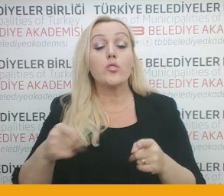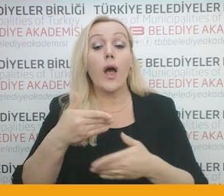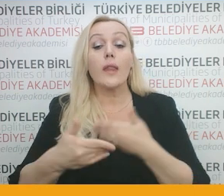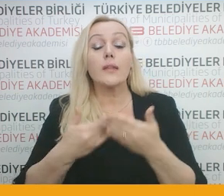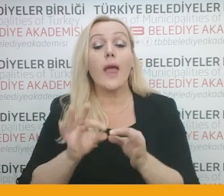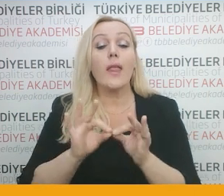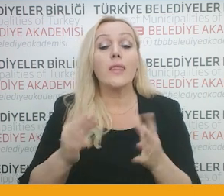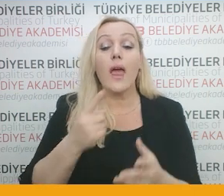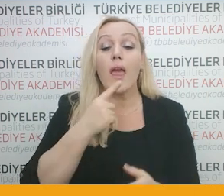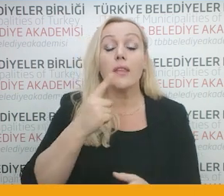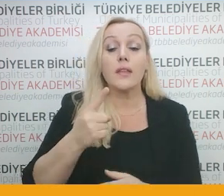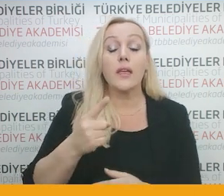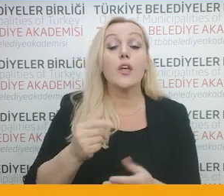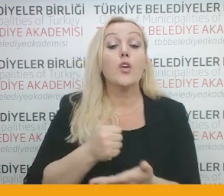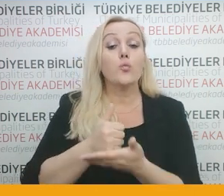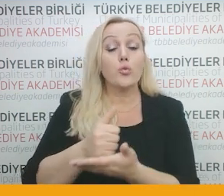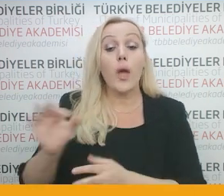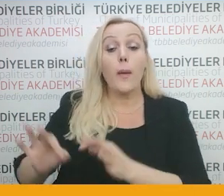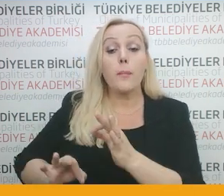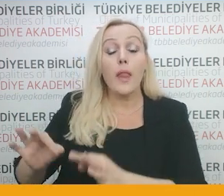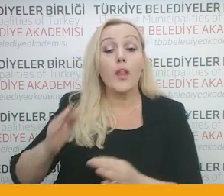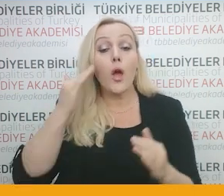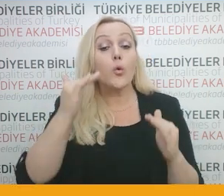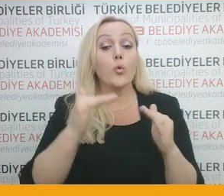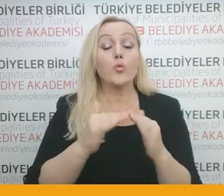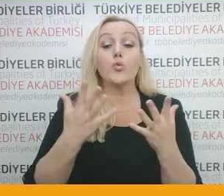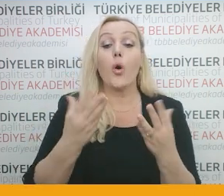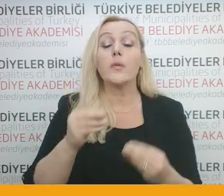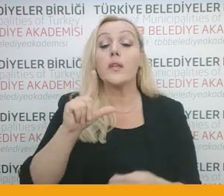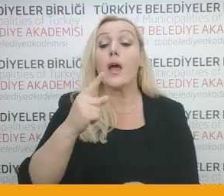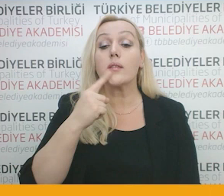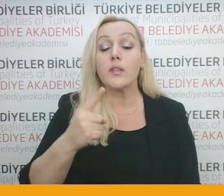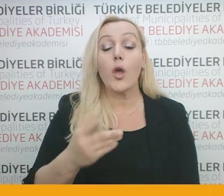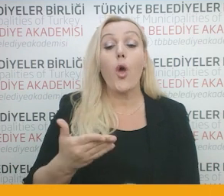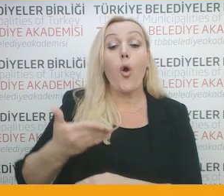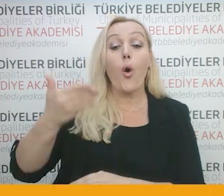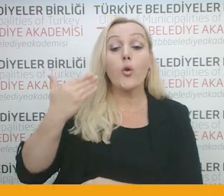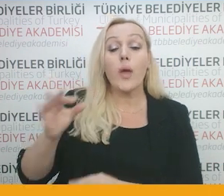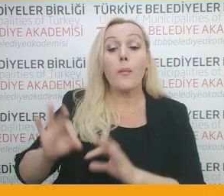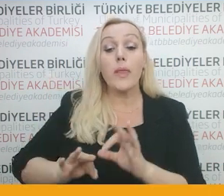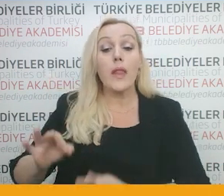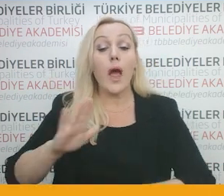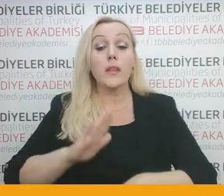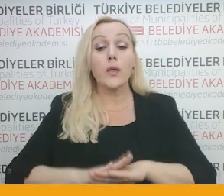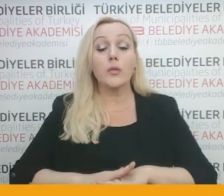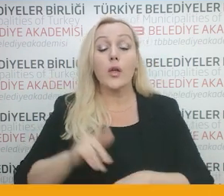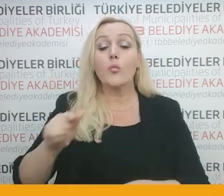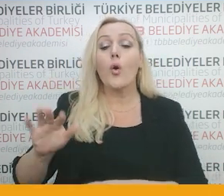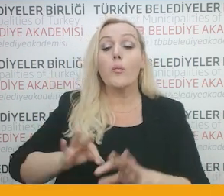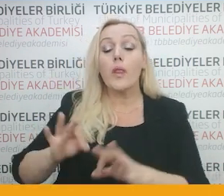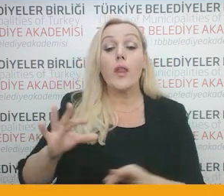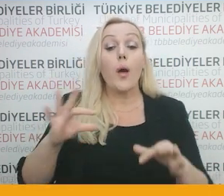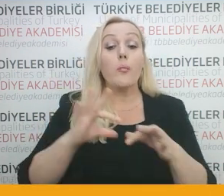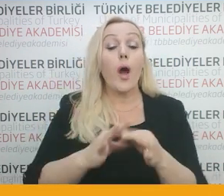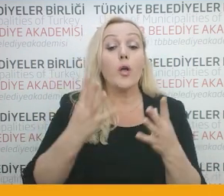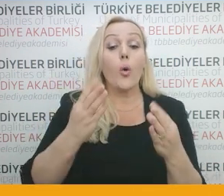Bütçe mutlaka stratejik plana uygun olmak durumundadır. Önce stratejik plan yapılır ve bu plana bağlı kalarak bir